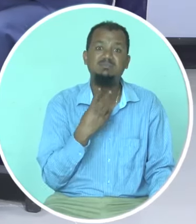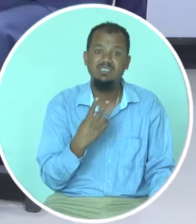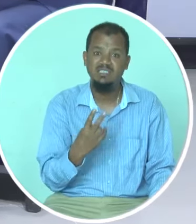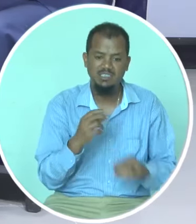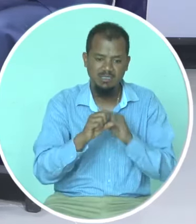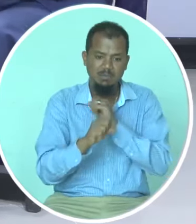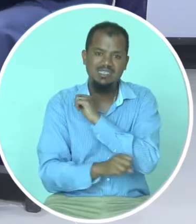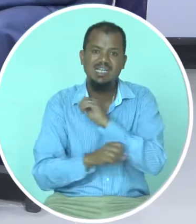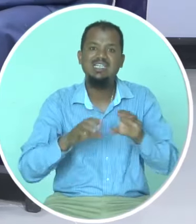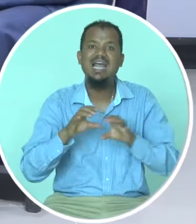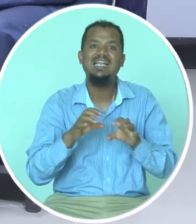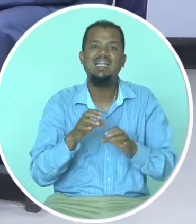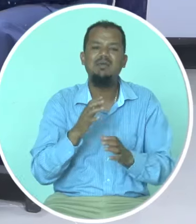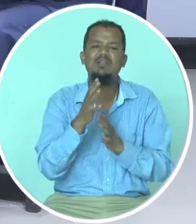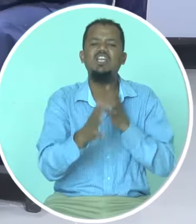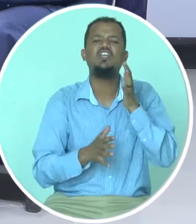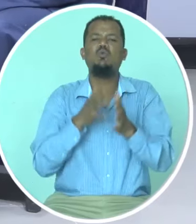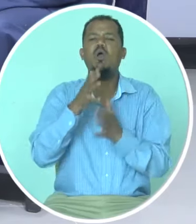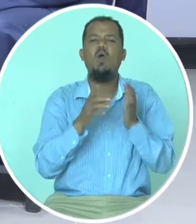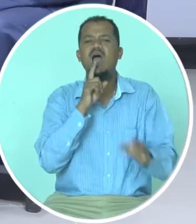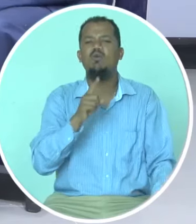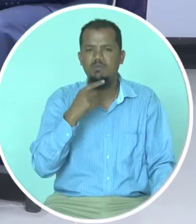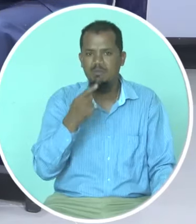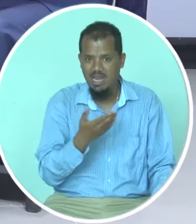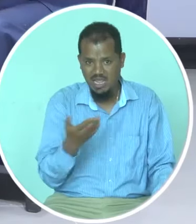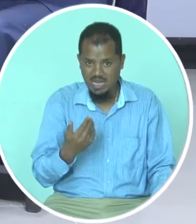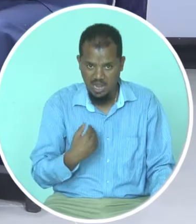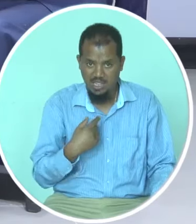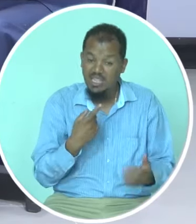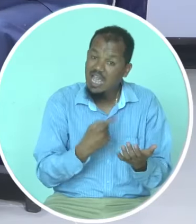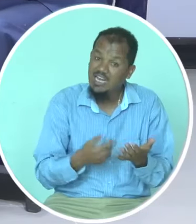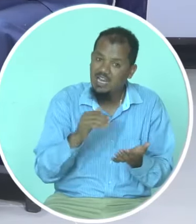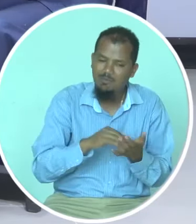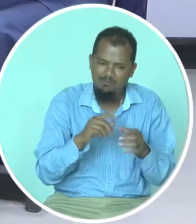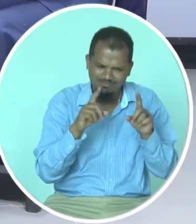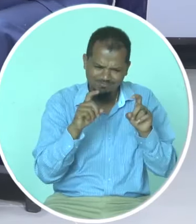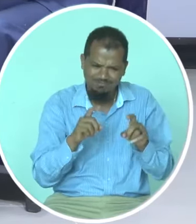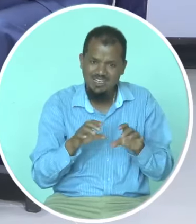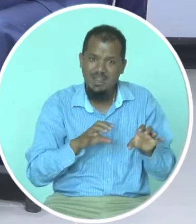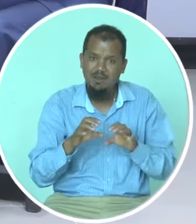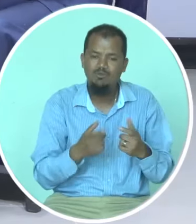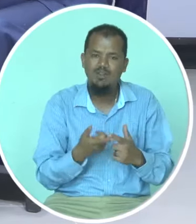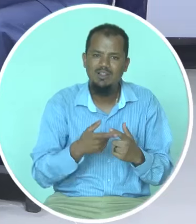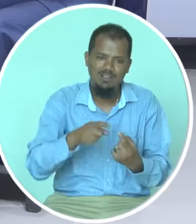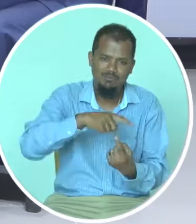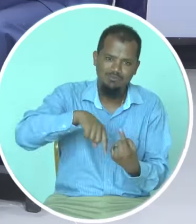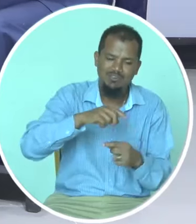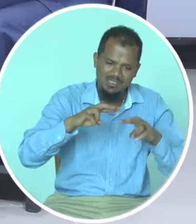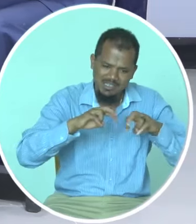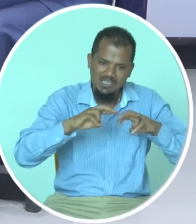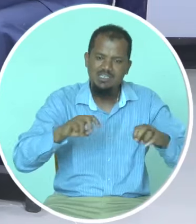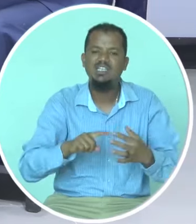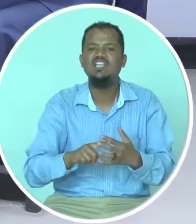የድምጽን መሰረት ያደረገ ምልክት ቋንቋ ነው የሚባል ነገር አለ። ስለዚህ ያንን ደግሞ ቴስት ለማድረግ ሌላ ሁለተኛ ዙር